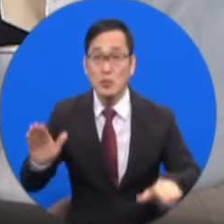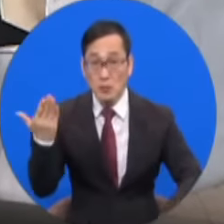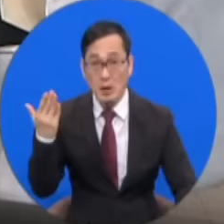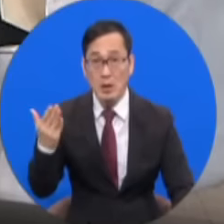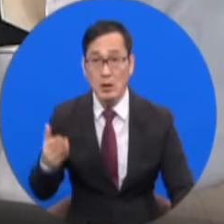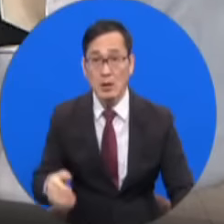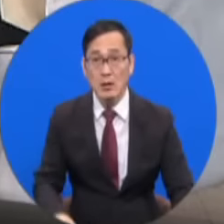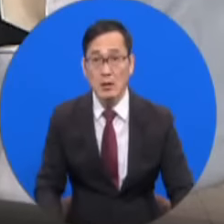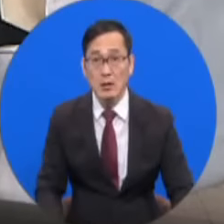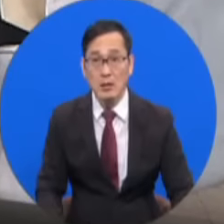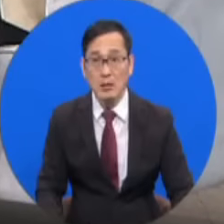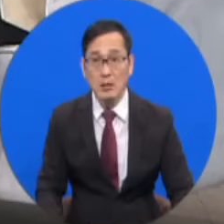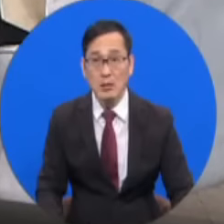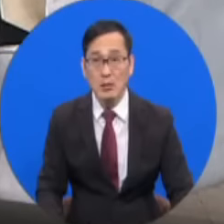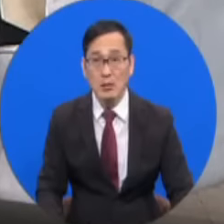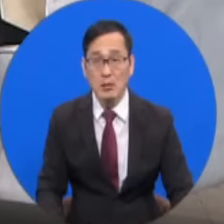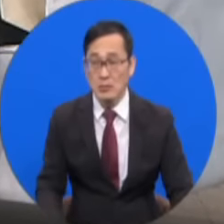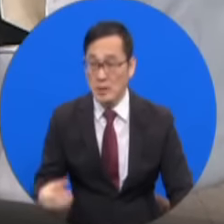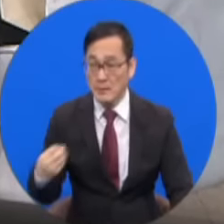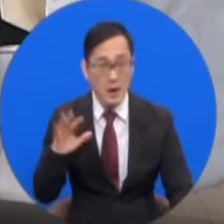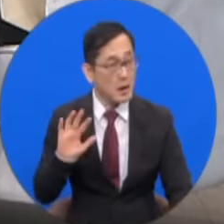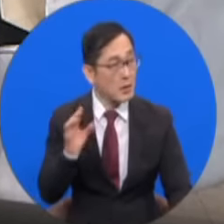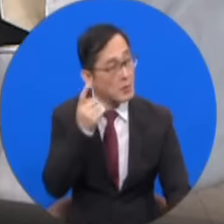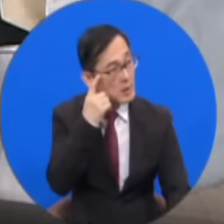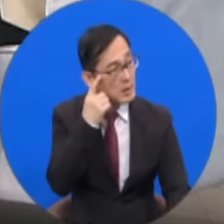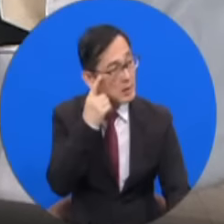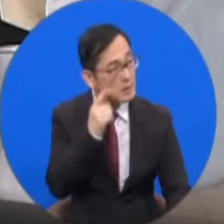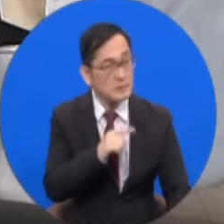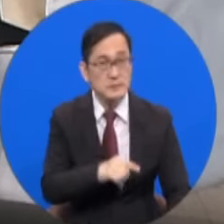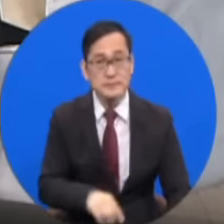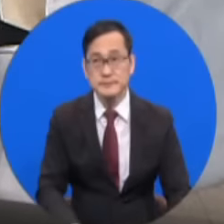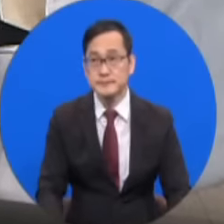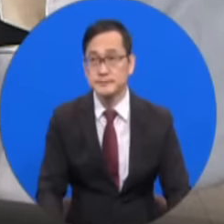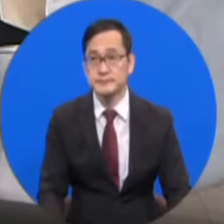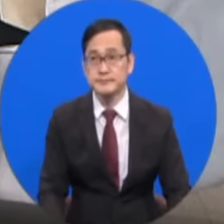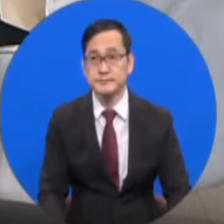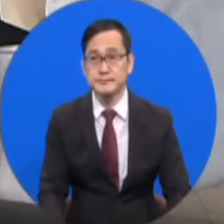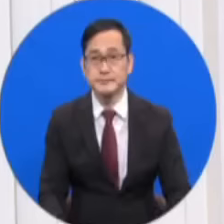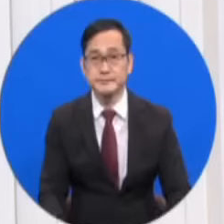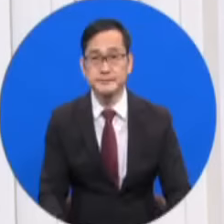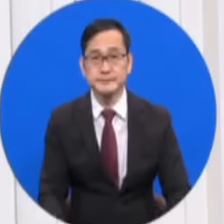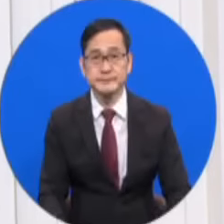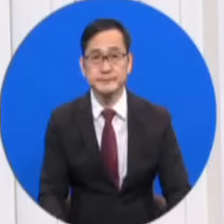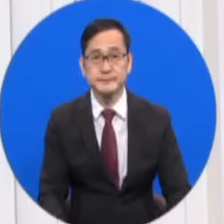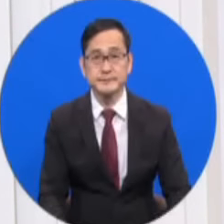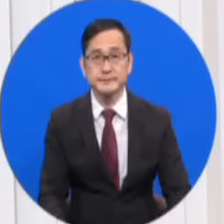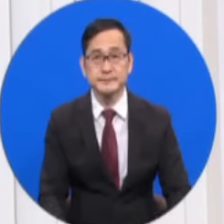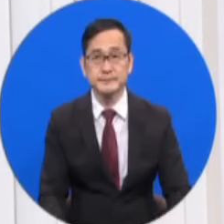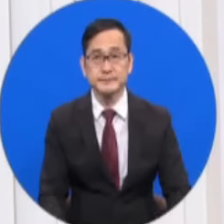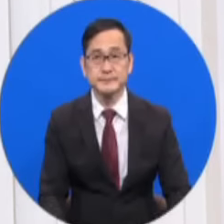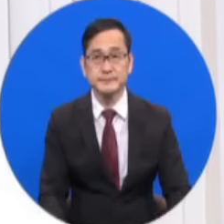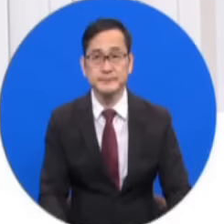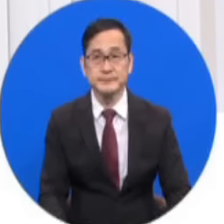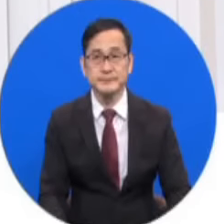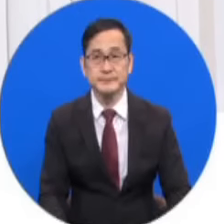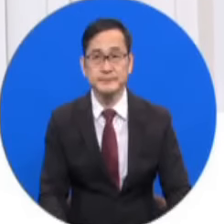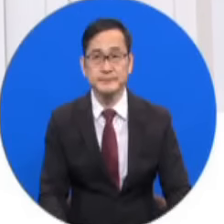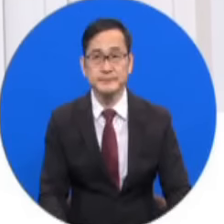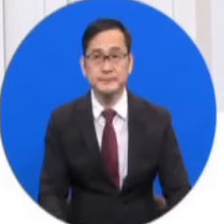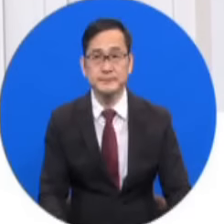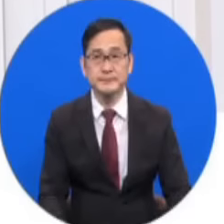해소된다면 한마디면 해소될 수도 있을 것 같기도 해요 근데 뭐 지금 상황에서 어쨌든 뭐 본인과 관련된 어떤